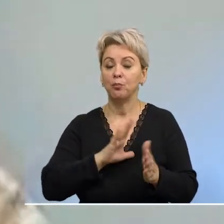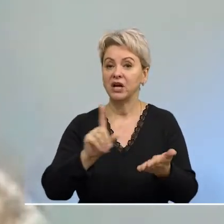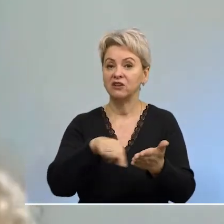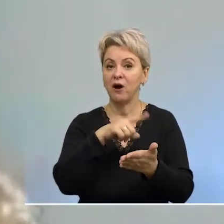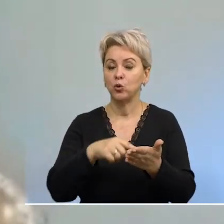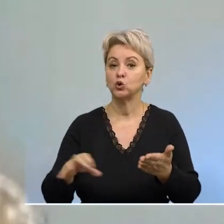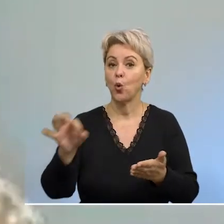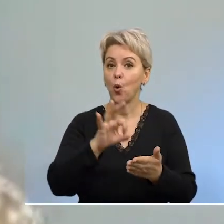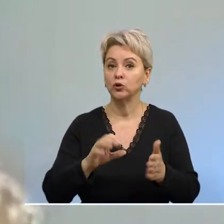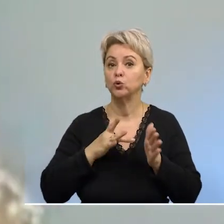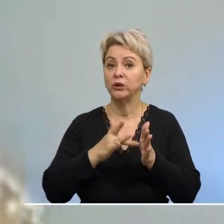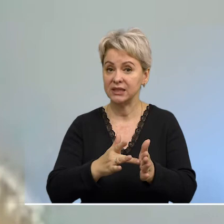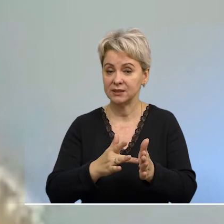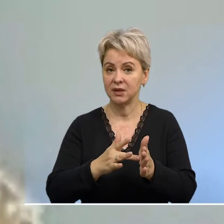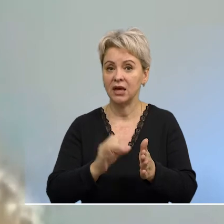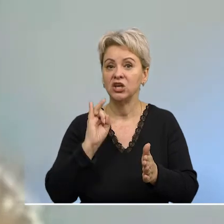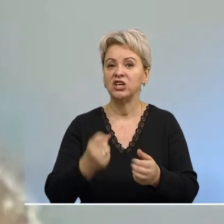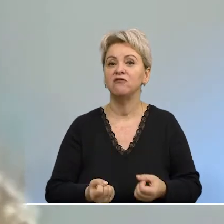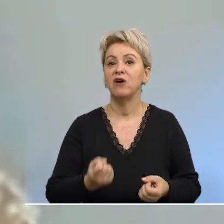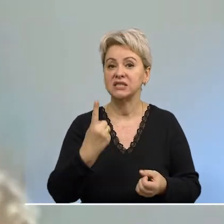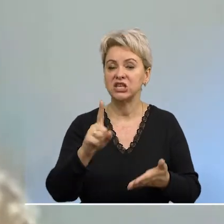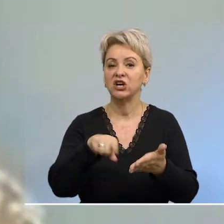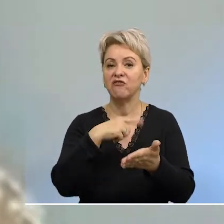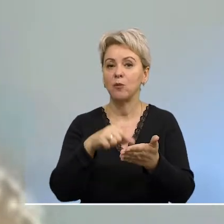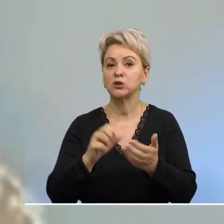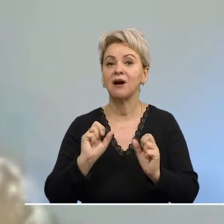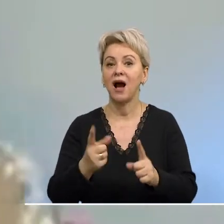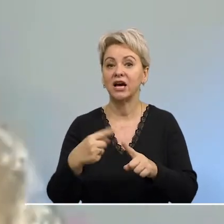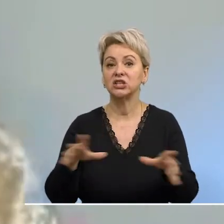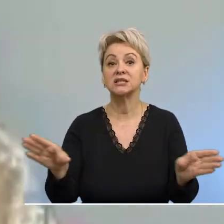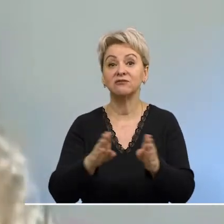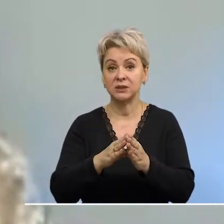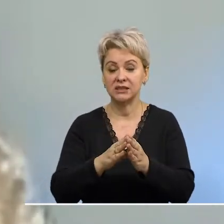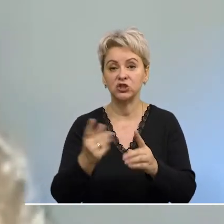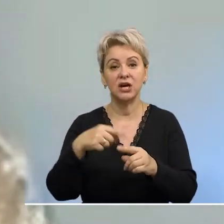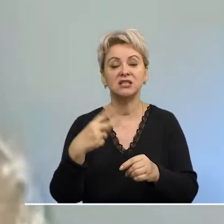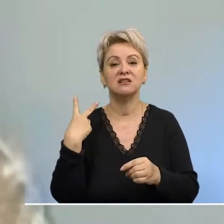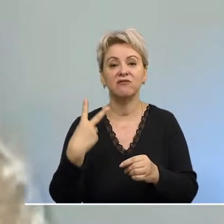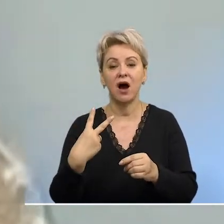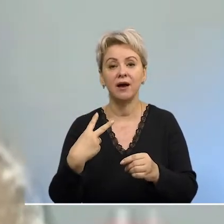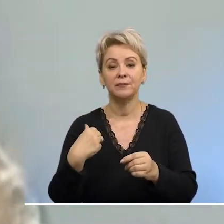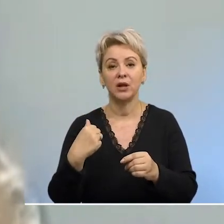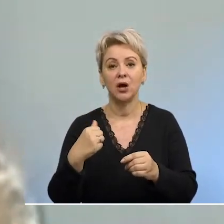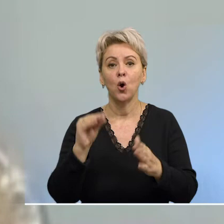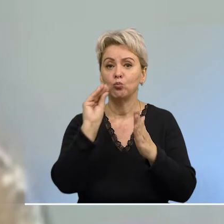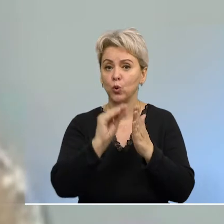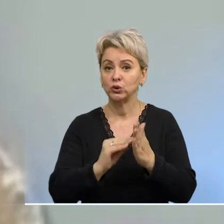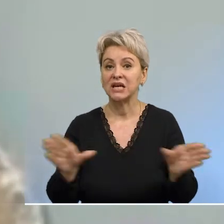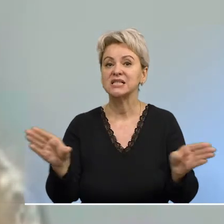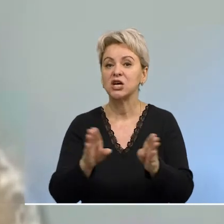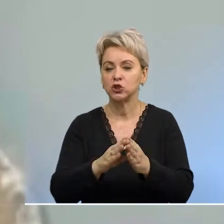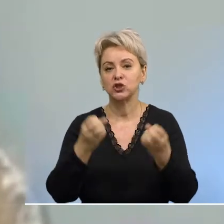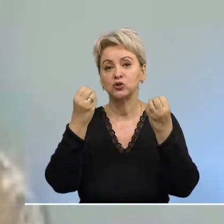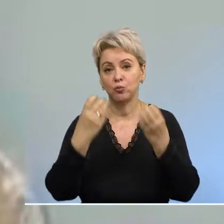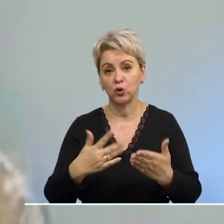был вопрос о туризме. И возник вопрос, как это совместить. Эти два, как бы, пункта